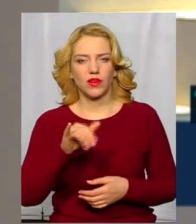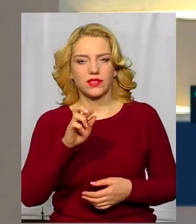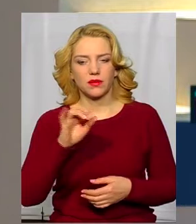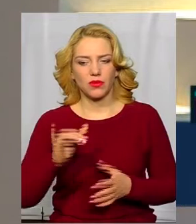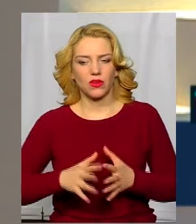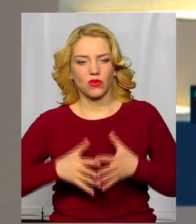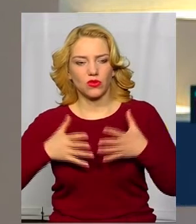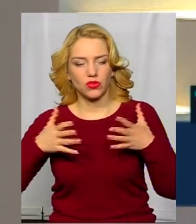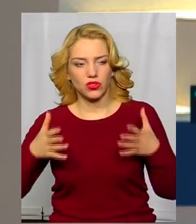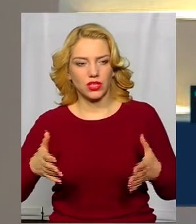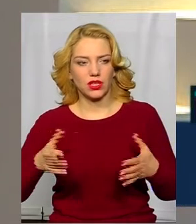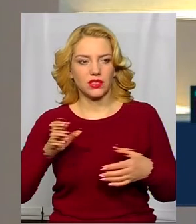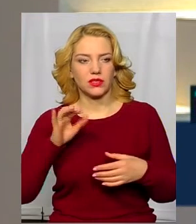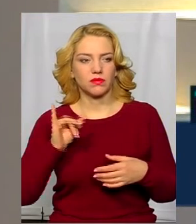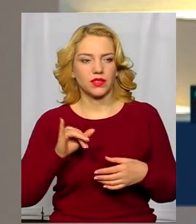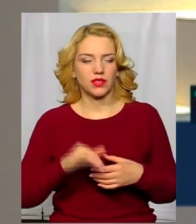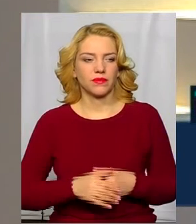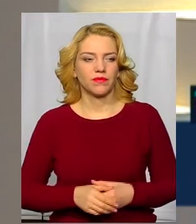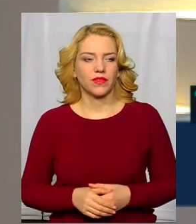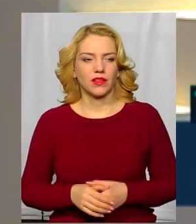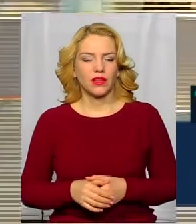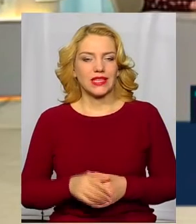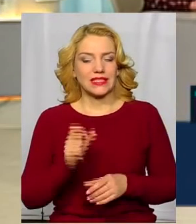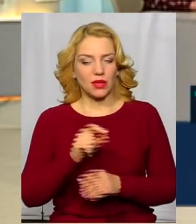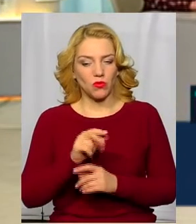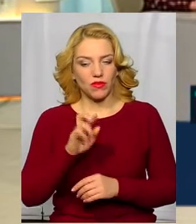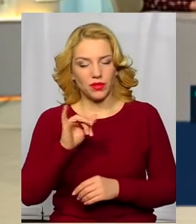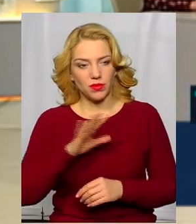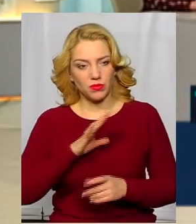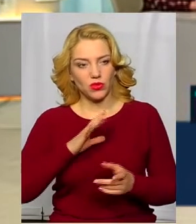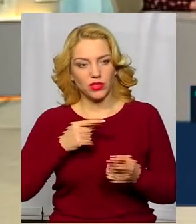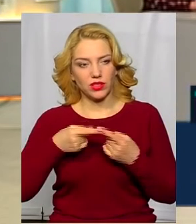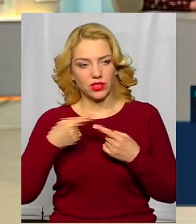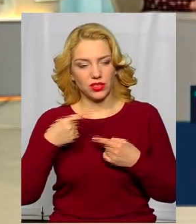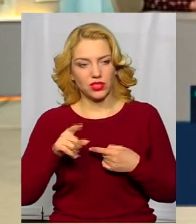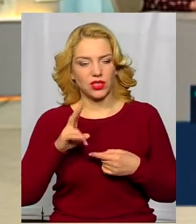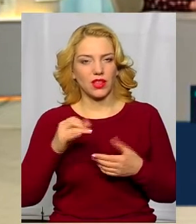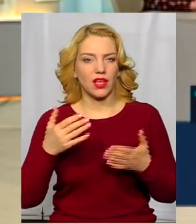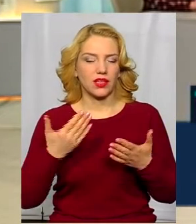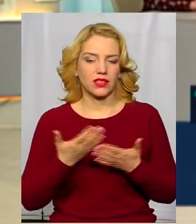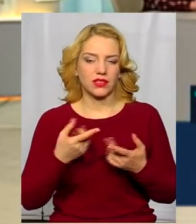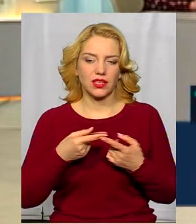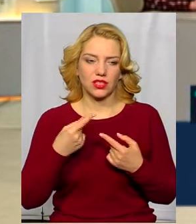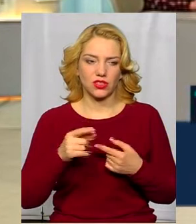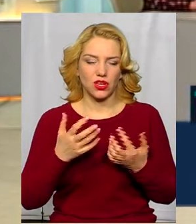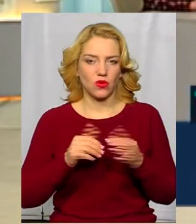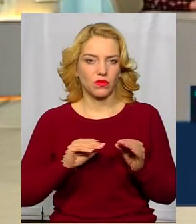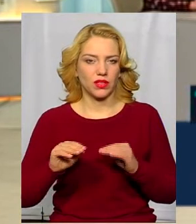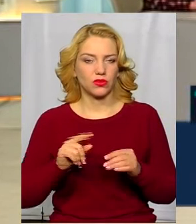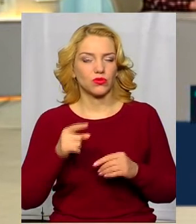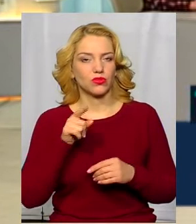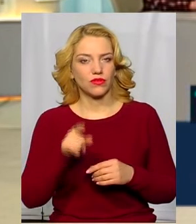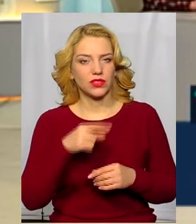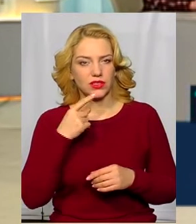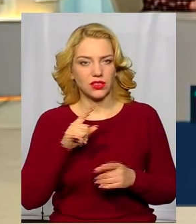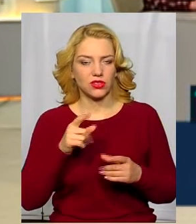розширилося, у вас би якісь замовлення з'явилися інші, на якесь інше обладнання? Тому що ви кілька разів